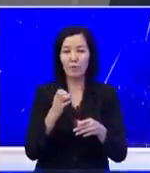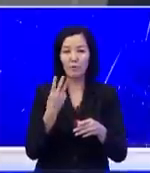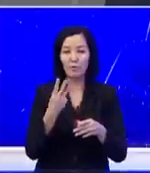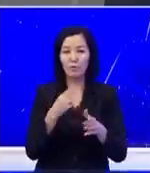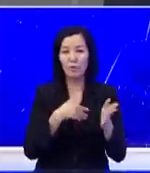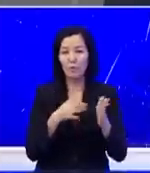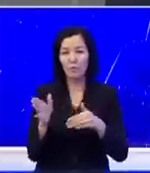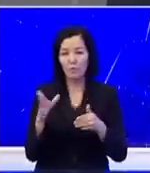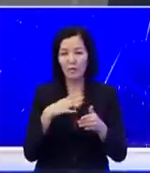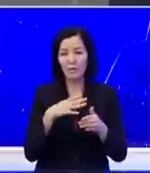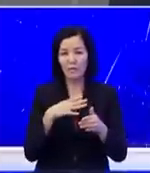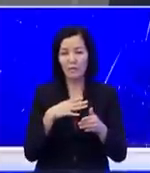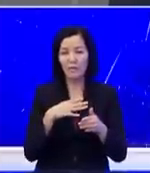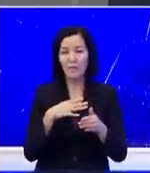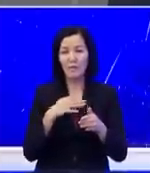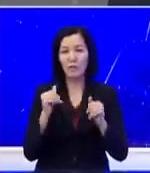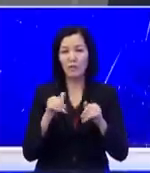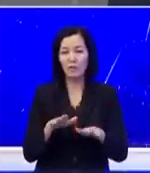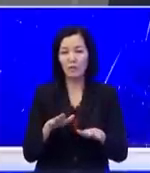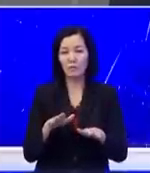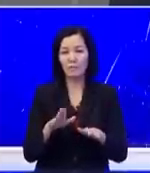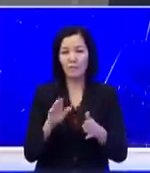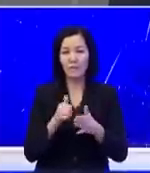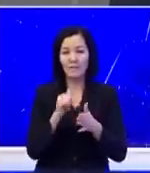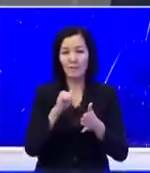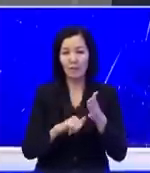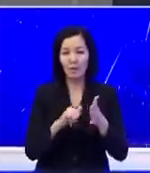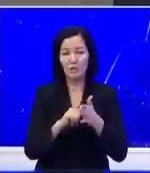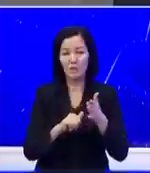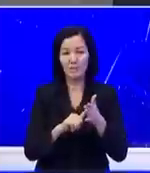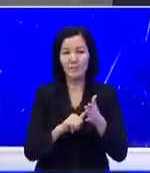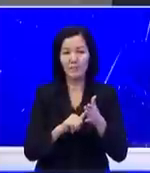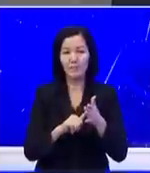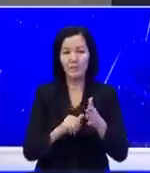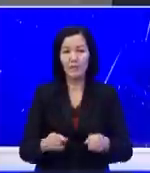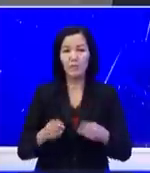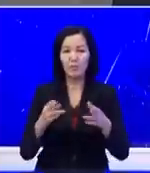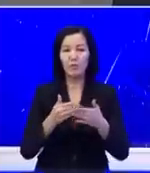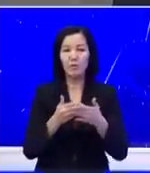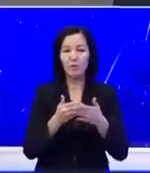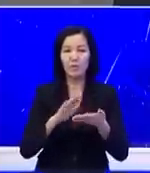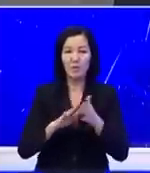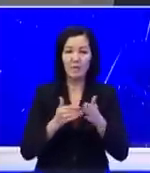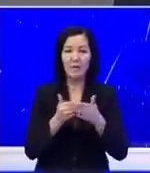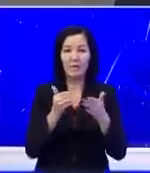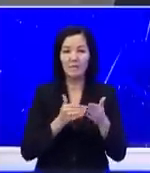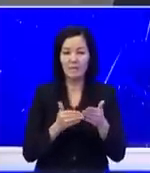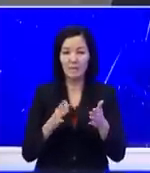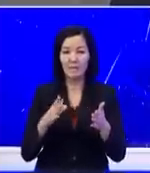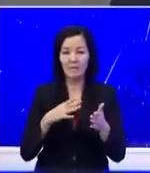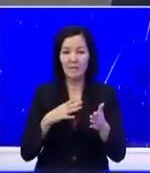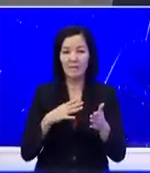шығарылды. Яғни бұндағы бас тарту шешімі шығарылған бас себептері төтенше жағдайға дейінгі мемлекеттік әлеуметтік сақтандыру